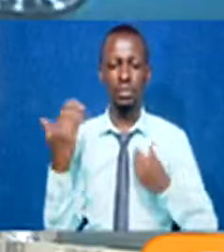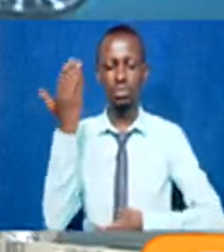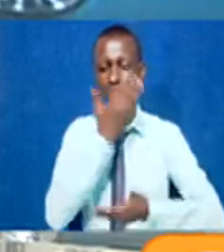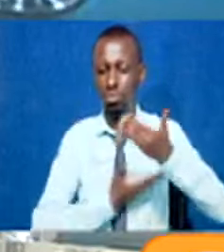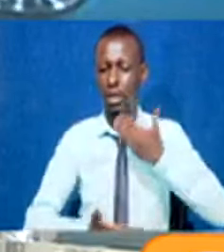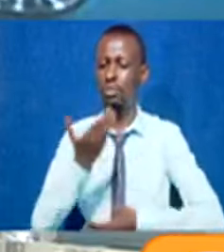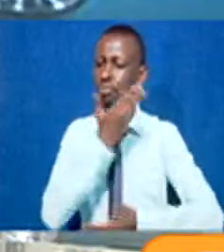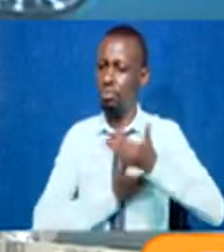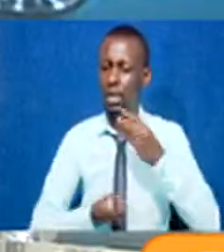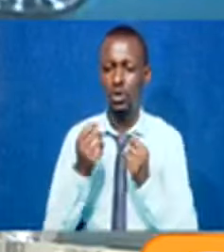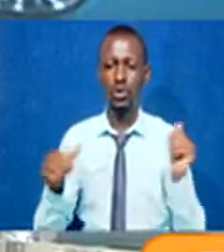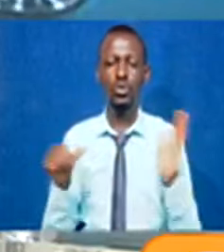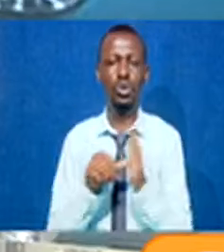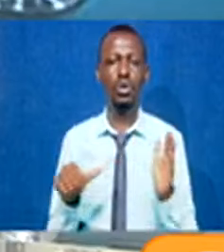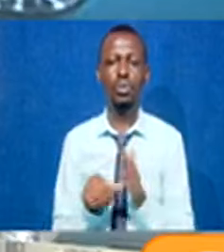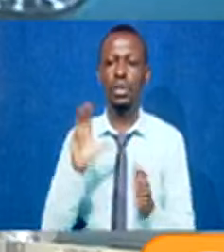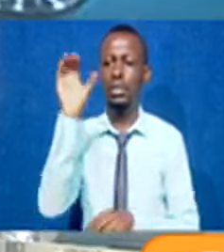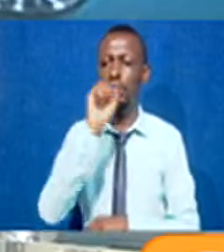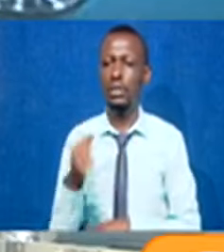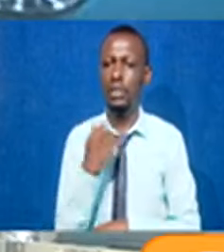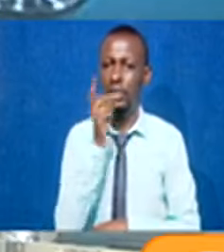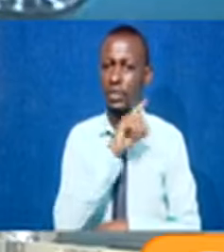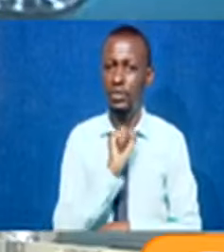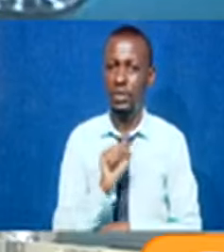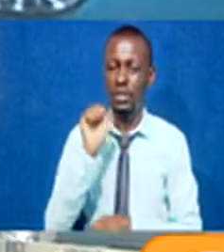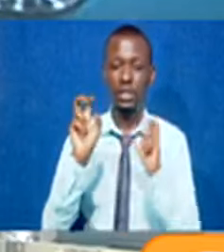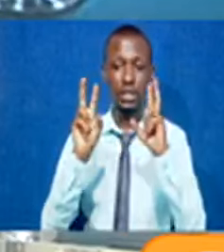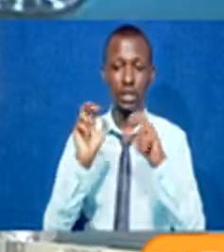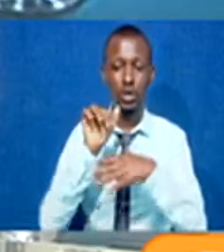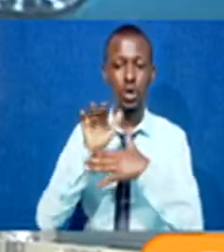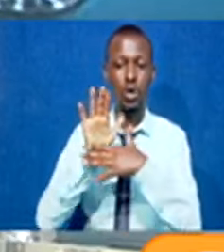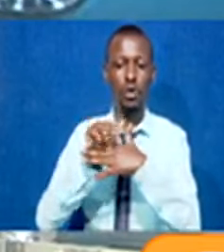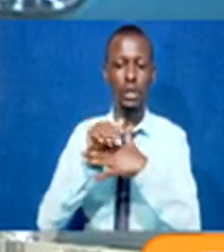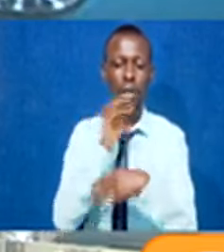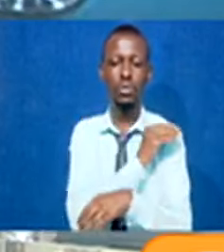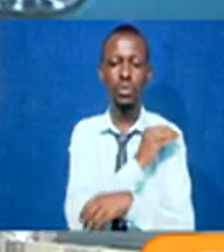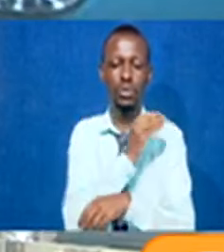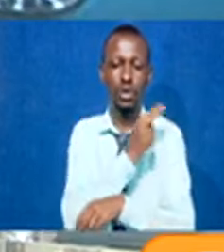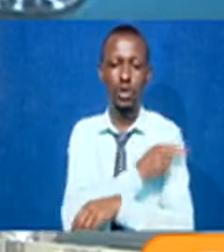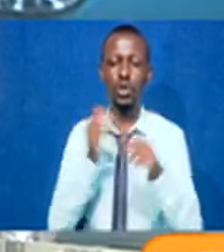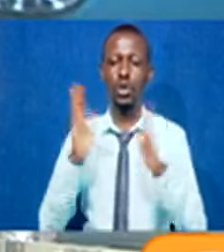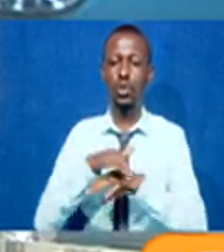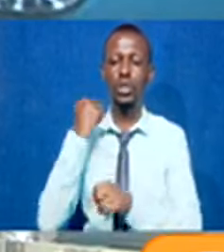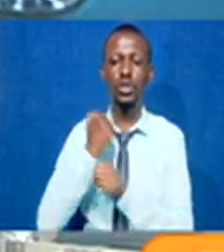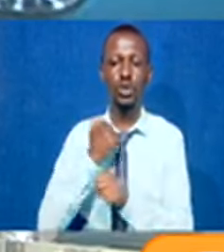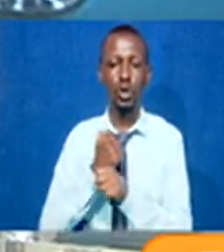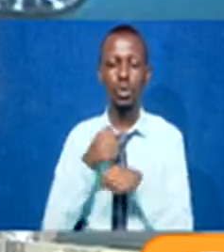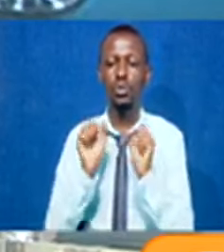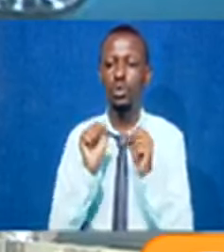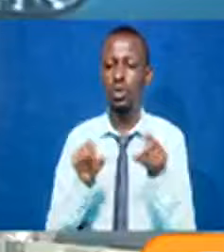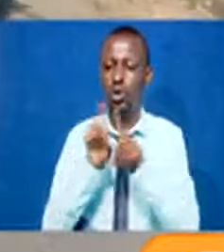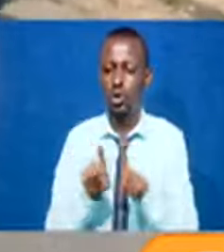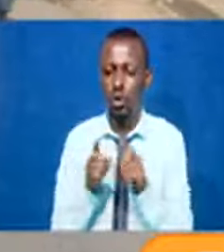suluhu. Waziri huyo pia ametoa hakikisho kwamba suala la madaktari wanafunzi kupata ajira litaangaziwa.